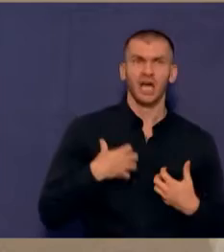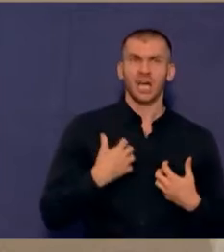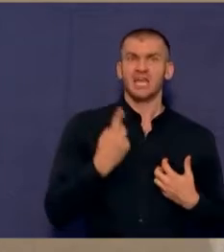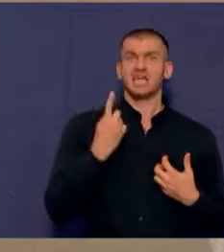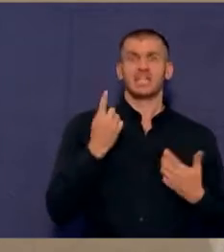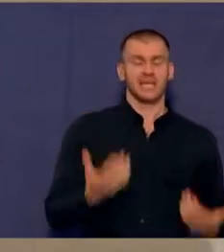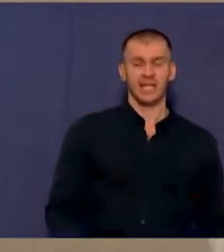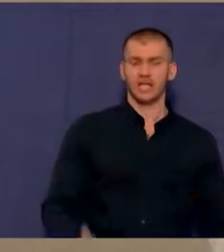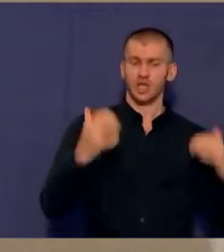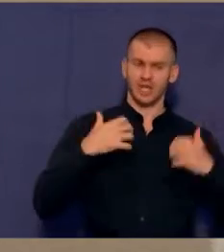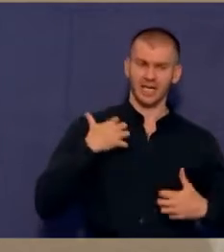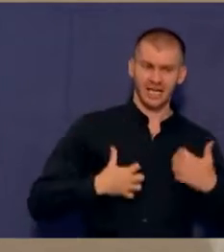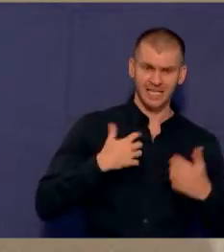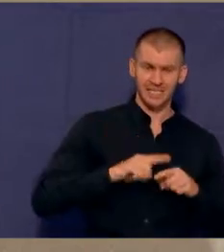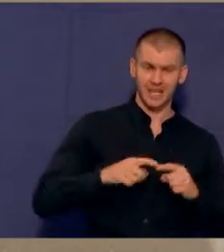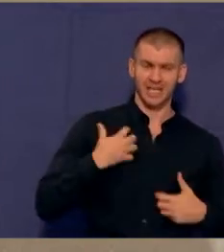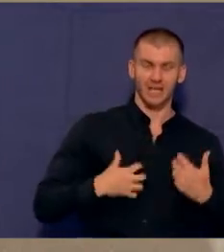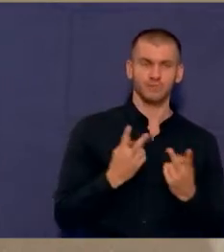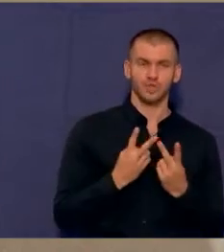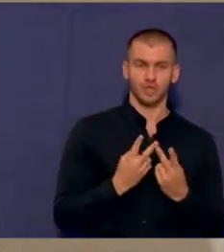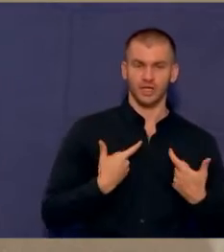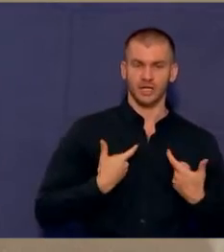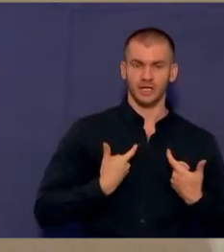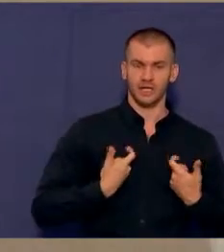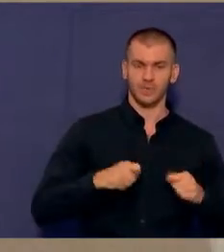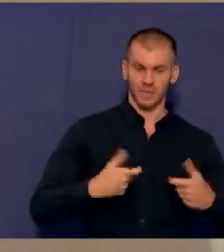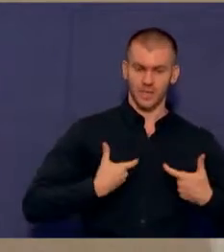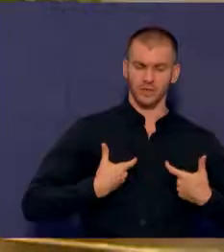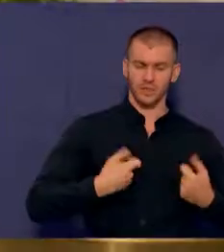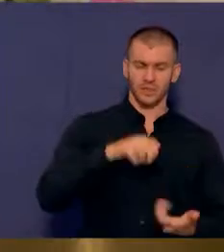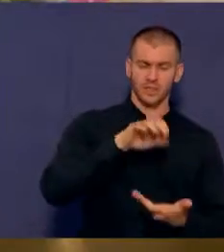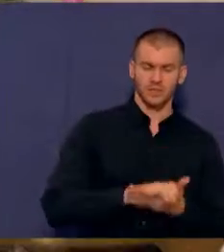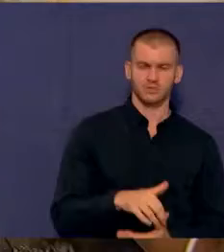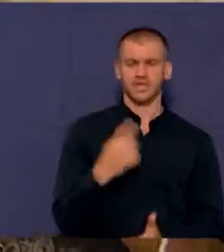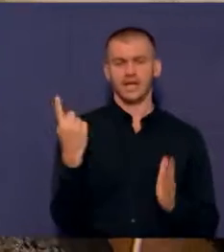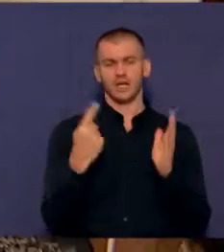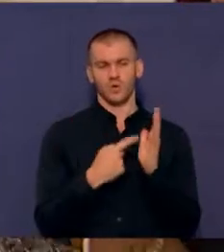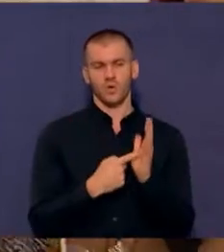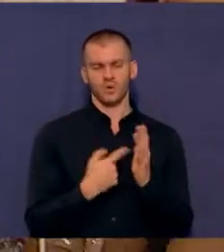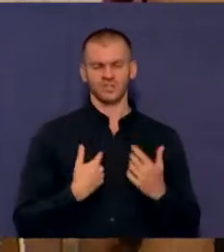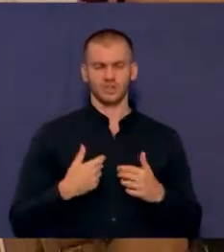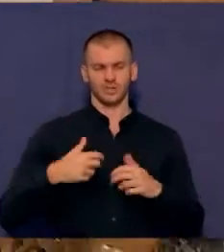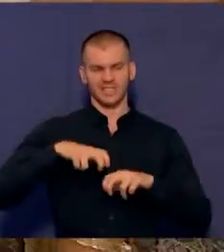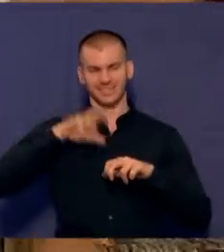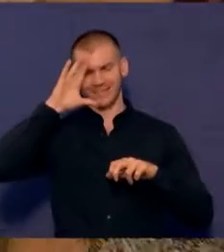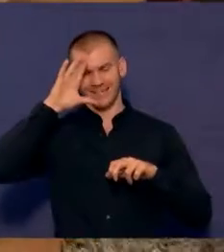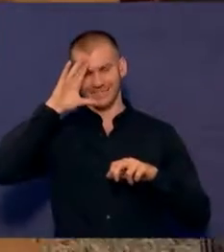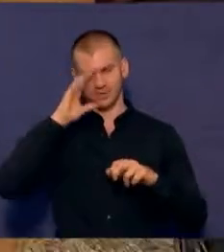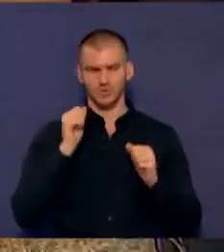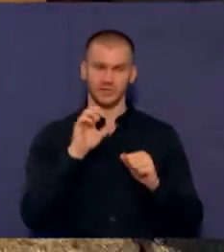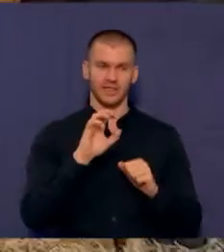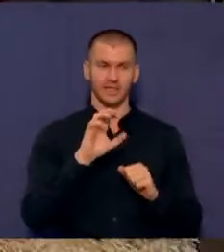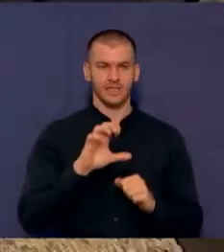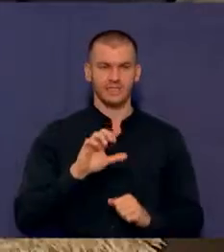dag man ska köra. Liksom. Man blir så slut. Så en gång när jag satt i en taxi till SVT och skulle filma någonting så var jag så